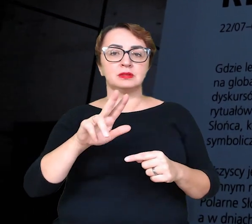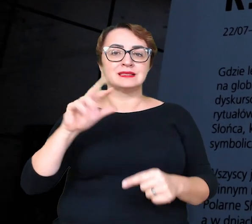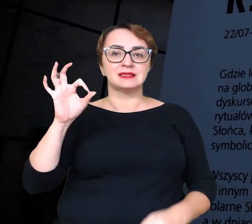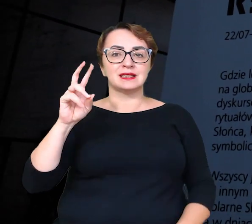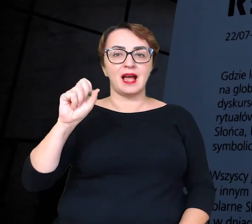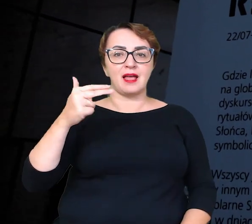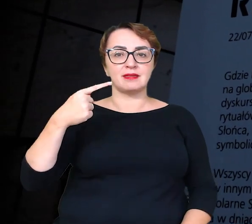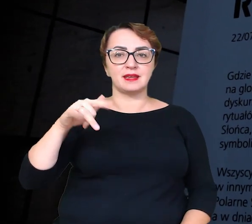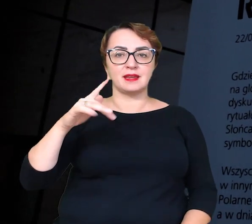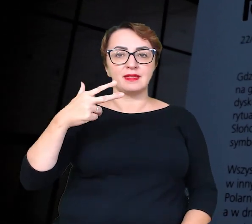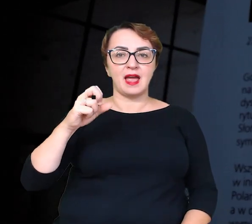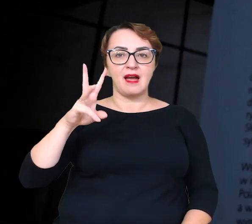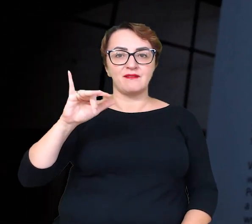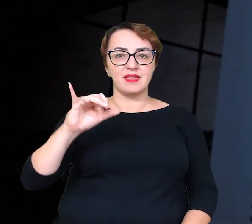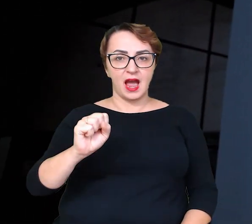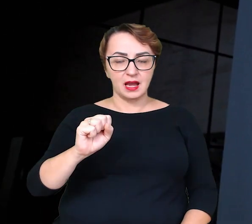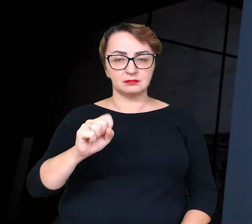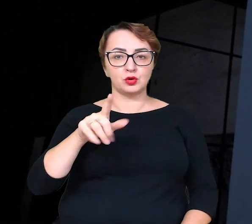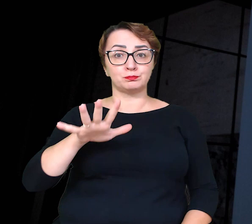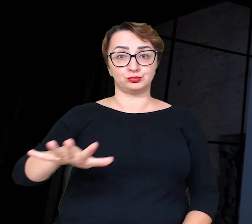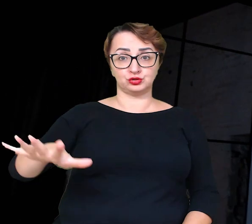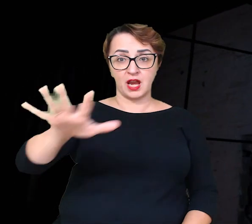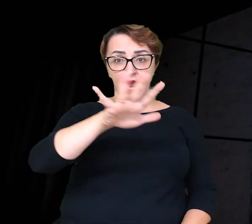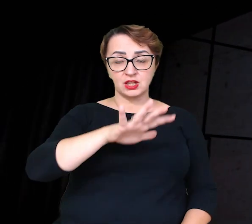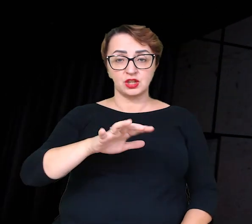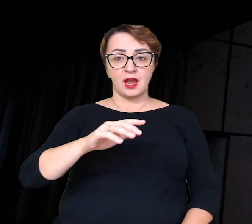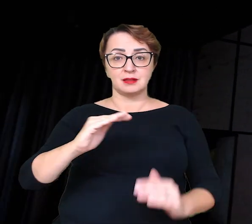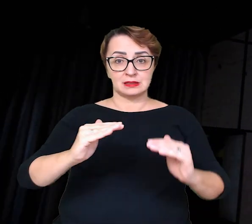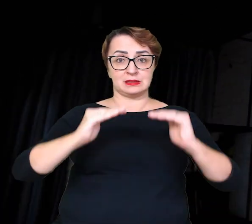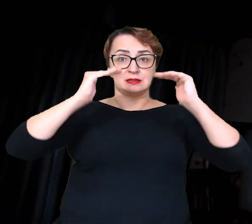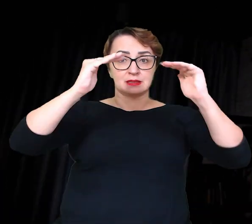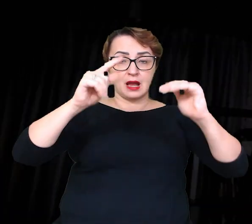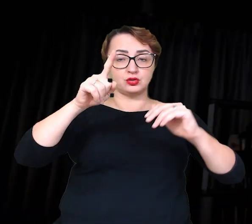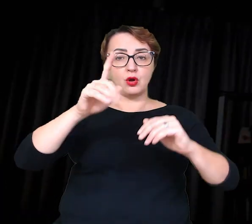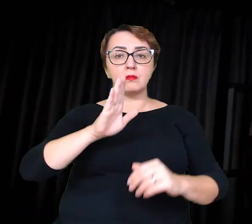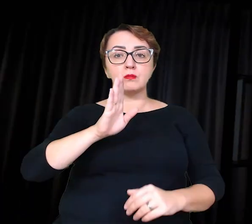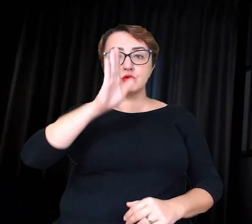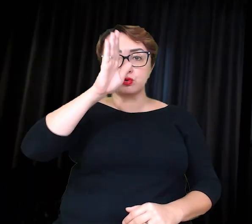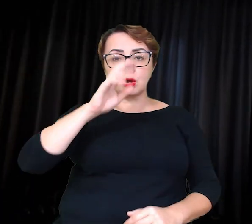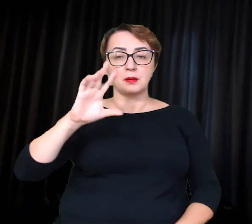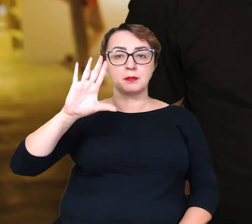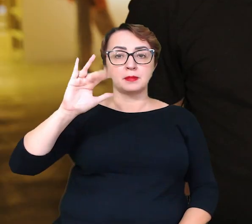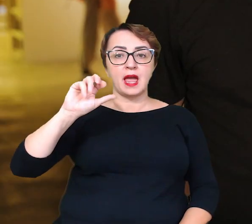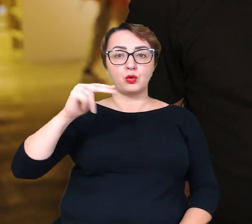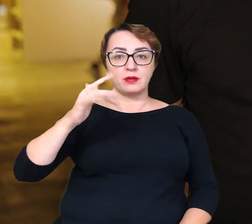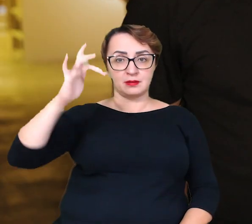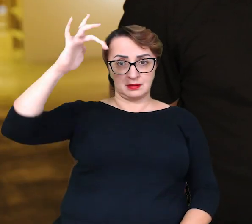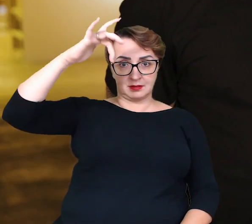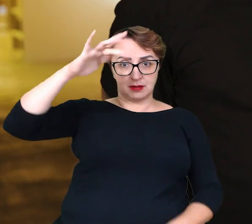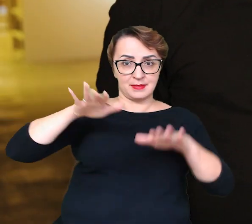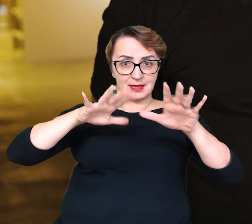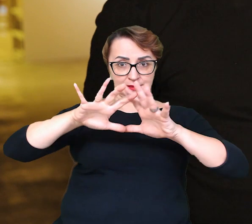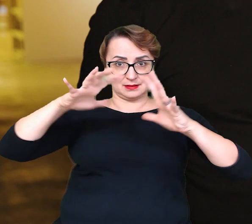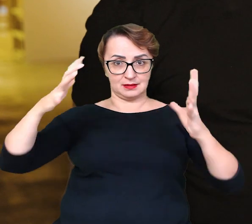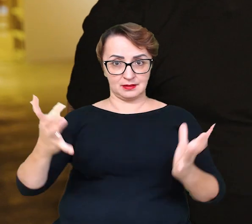Skandynawią, z tą przestrzenią, która się rozciąga jeszcze za nią, czyli z biegunem północnym. I